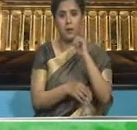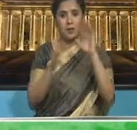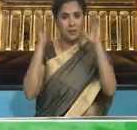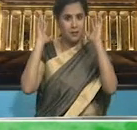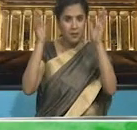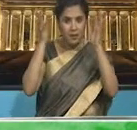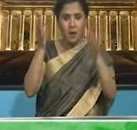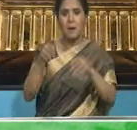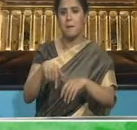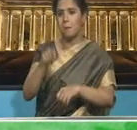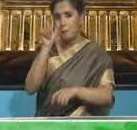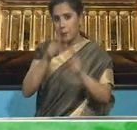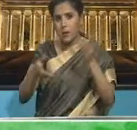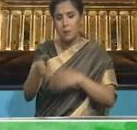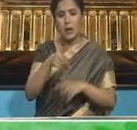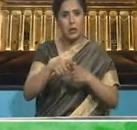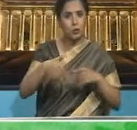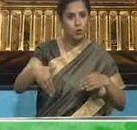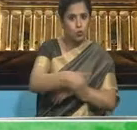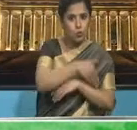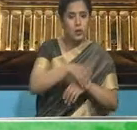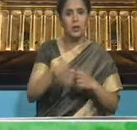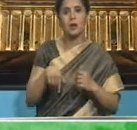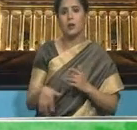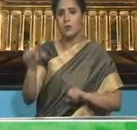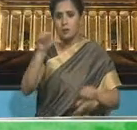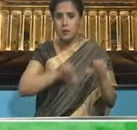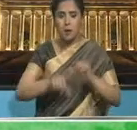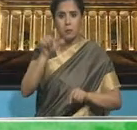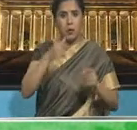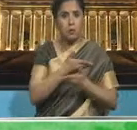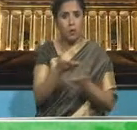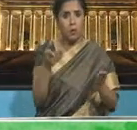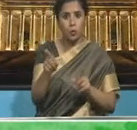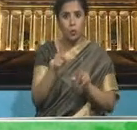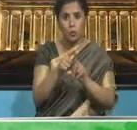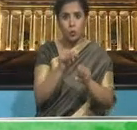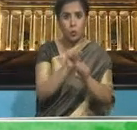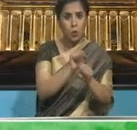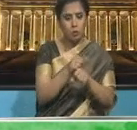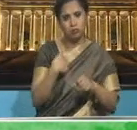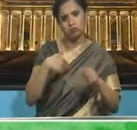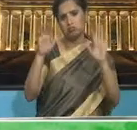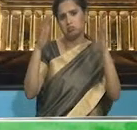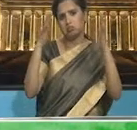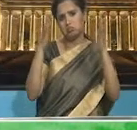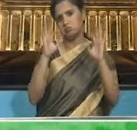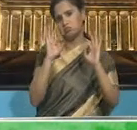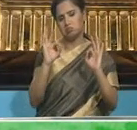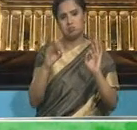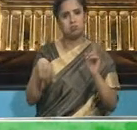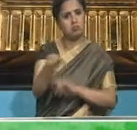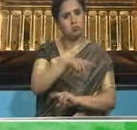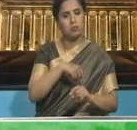वैज्ञानिकों और इंजीनियरों की भूमिकाओं की सराहना करती हूँ, जिसकी